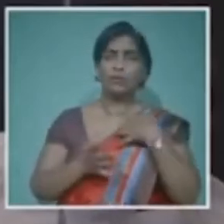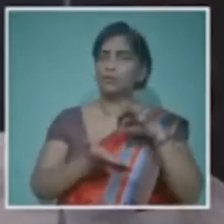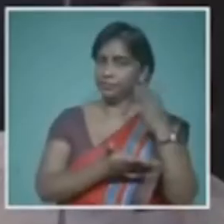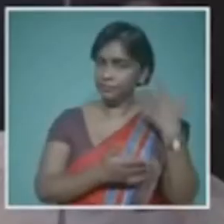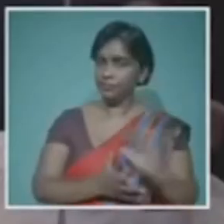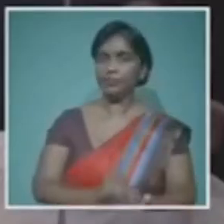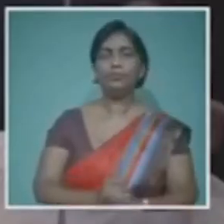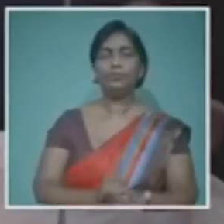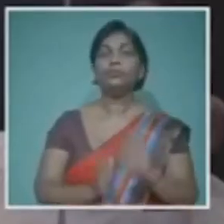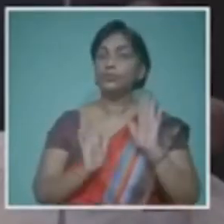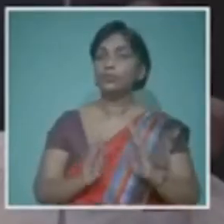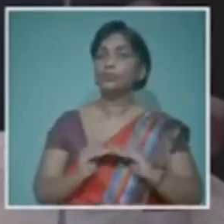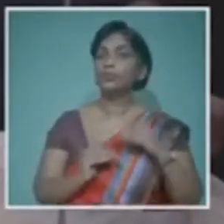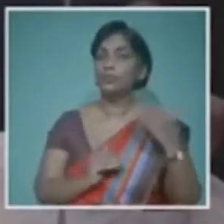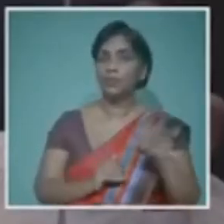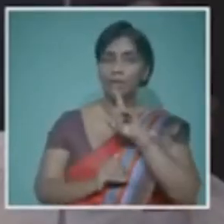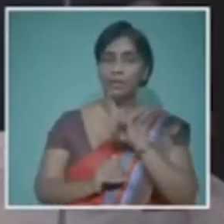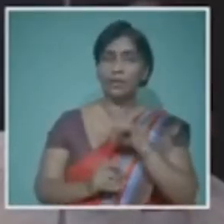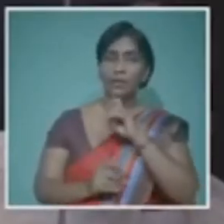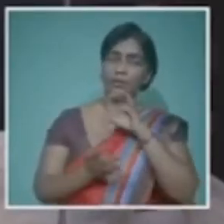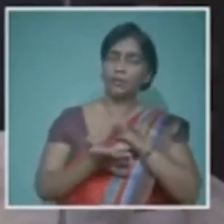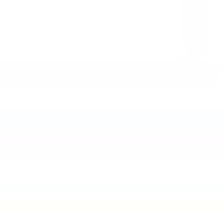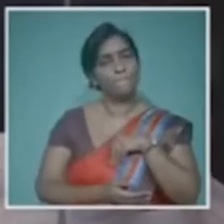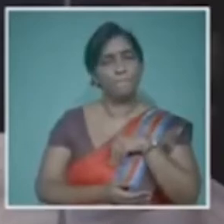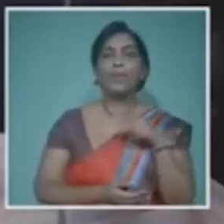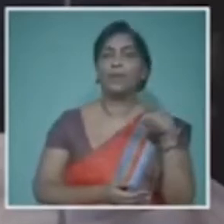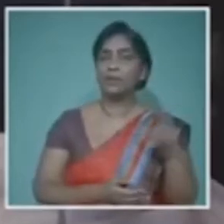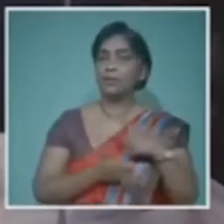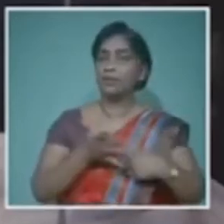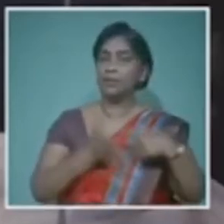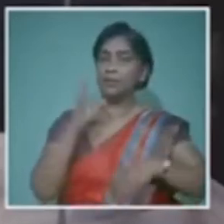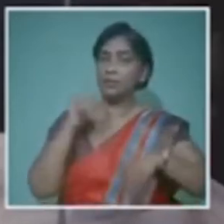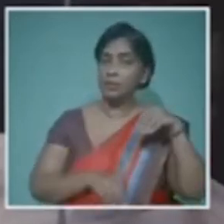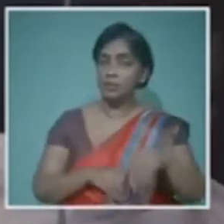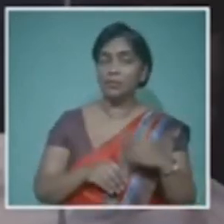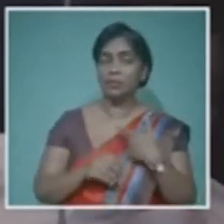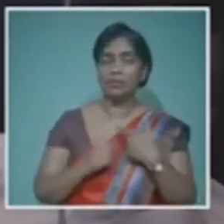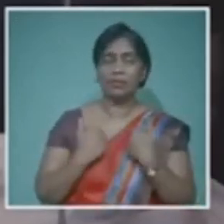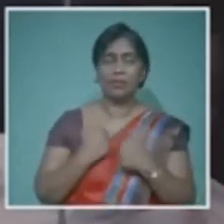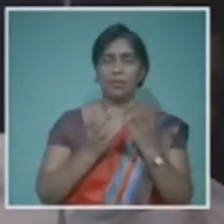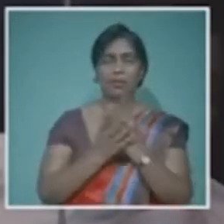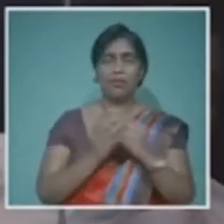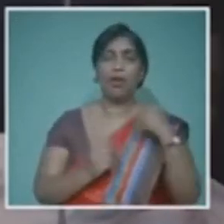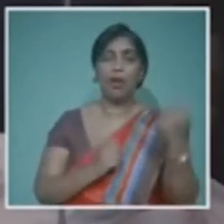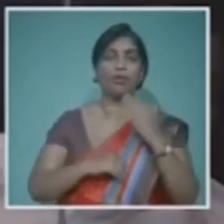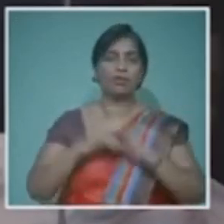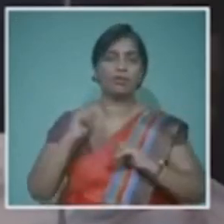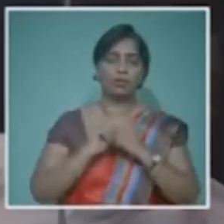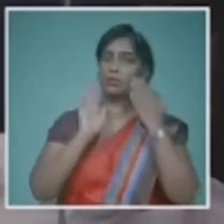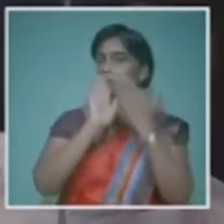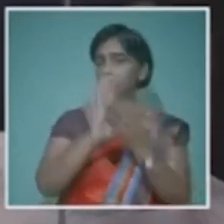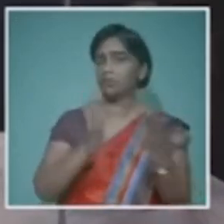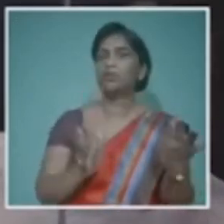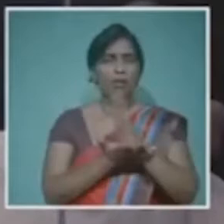තීන්දුවක් තිබ්බා. හැබැයි ඊට පස්සේ කිව්වා අපි නඩු තීන්දුව පිළිගන්නවා. ඒ තියෙන මැතිවරණ ක්‍රමය අවශ්‍යකලා ඒ වෙනුවට අලුත් ක්‍රමයක් ආදේශ කළේ නැහැ,